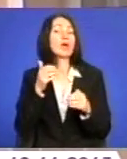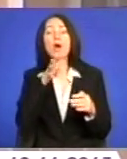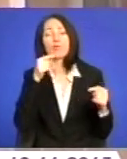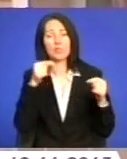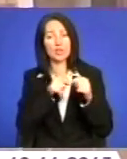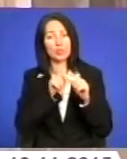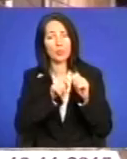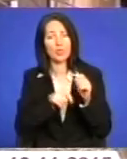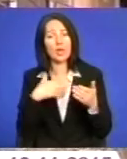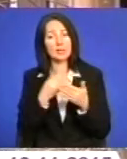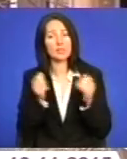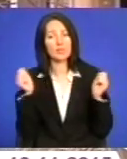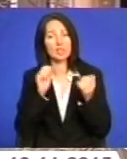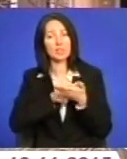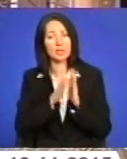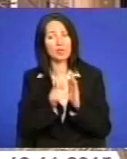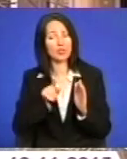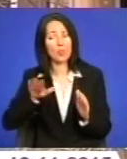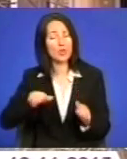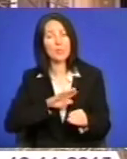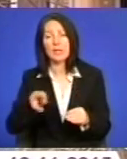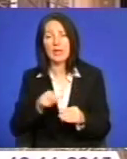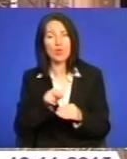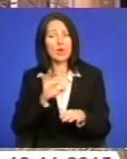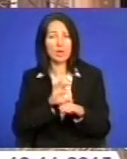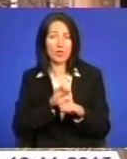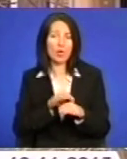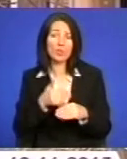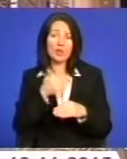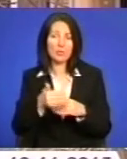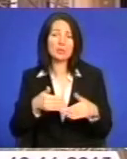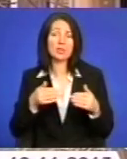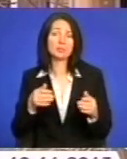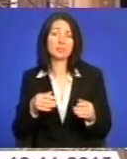перевіряти свій фізичний стан, аби потім не лікувати хворобу на пізніх стадіях.